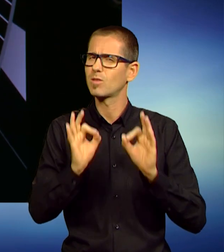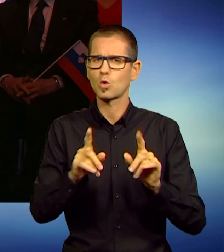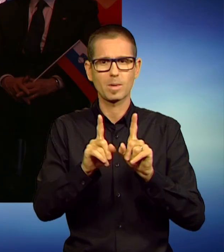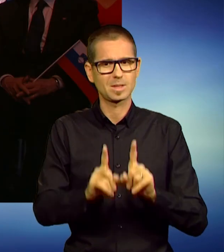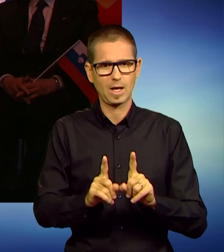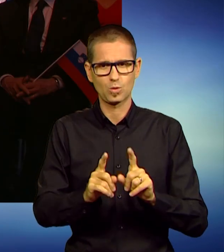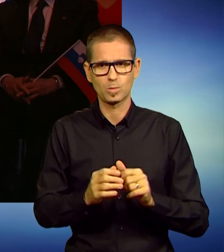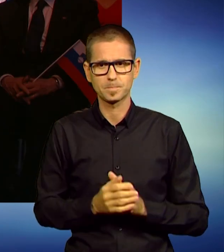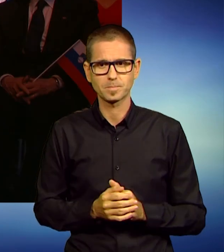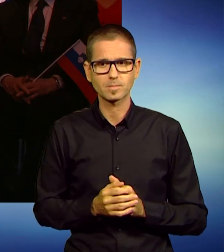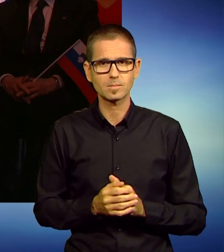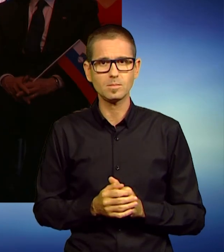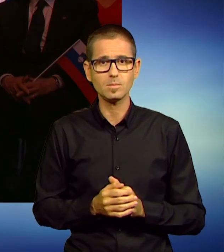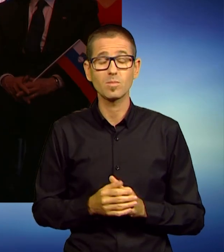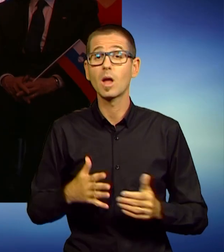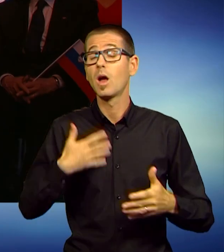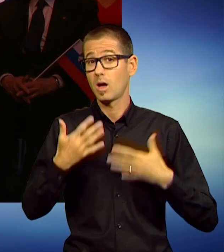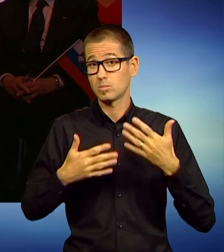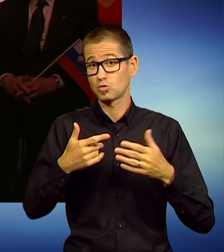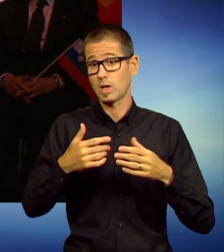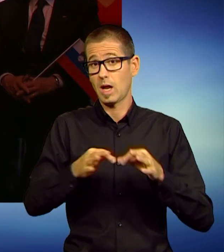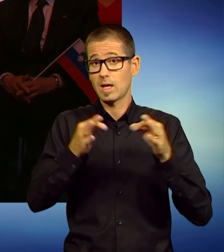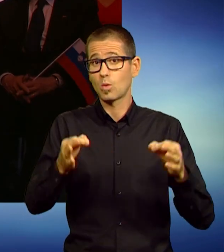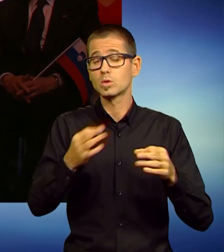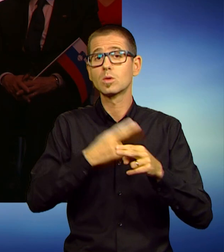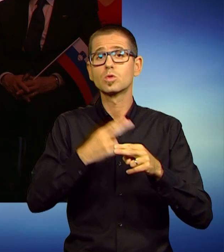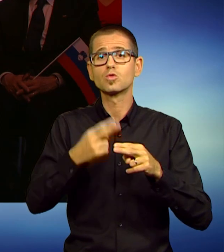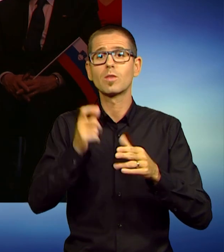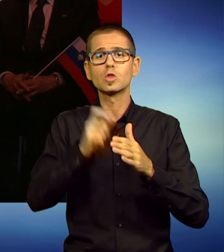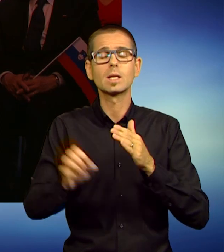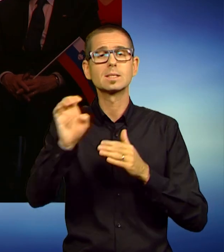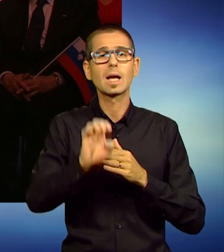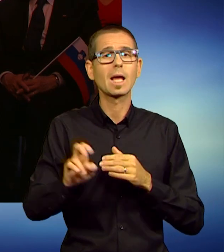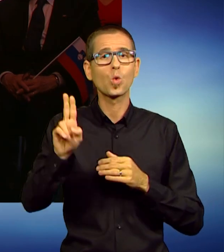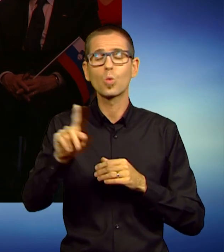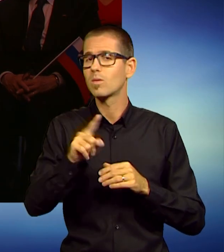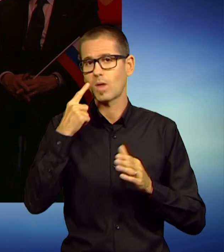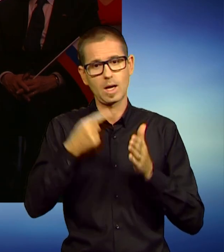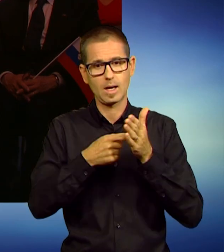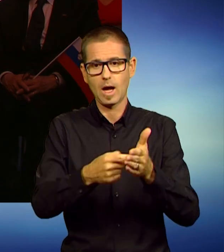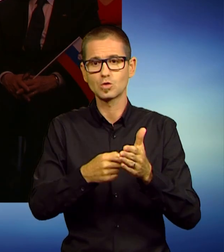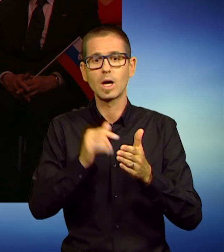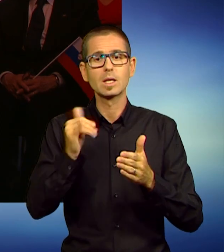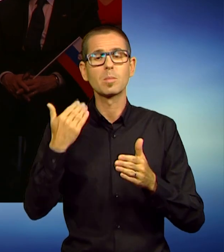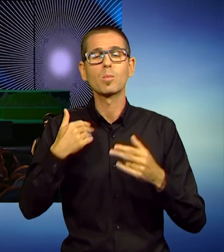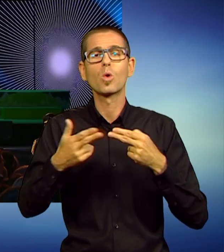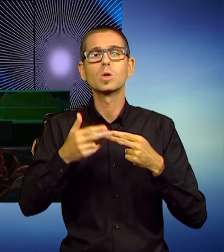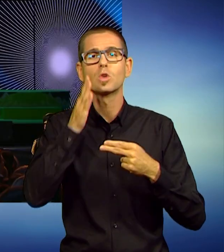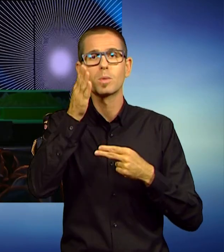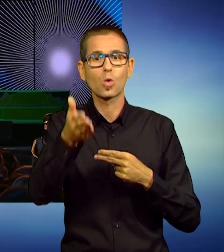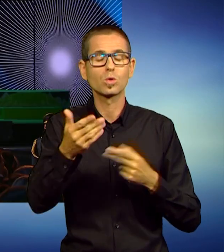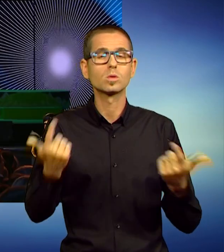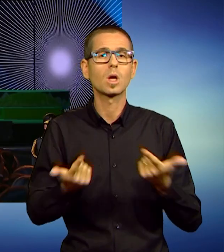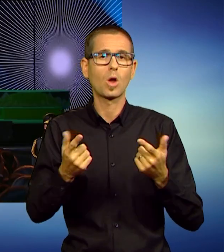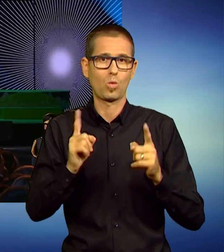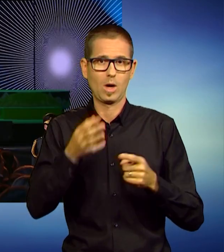stanju. Razpoloženje javnosti v državah članicah Evropske unije ne kaže, da bi bilo v bližnji prihodnosti